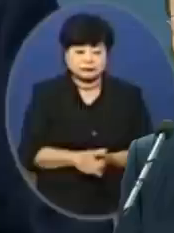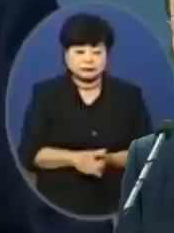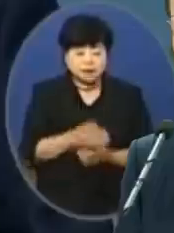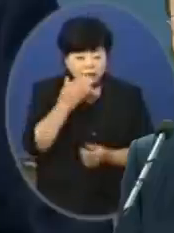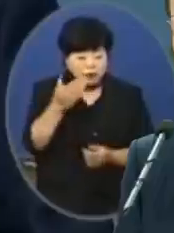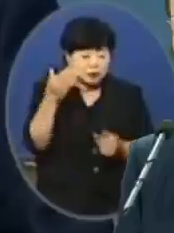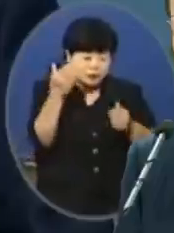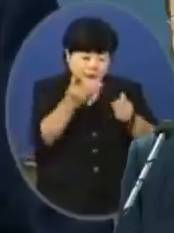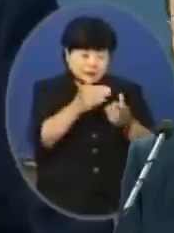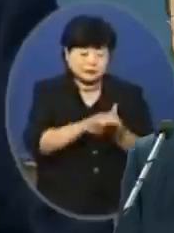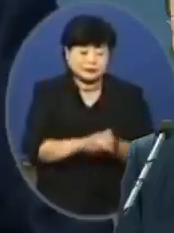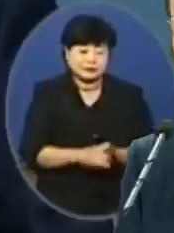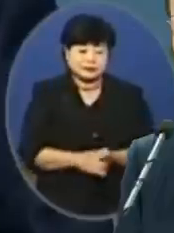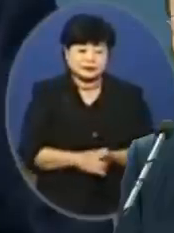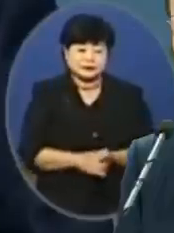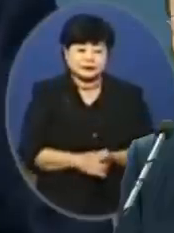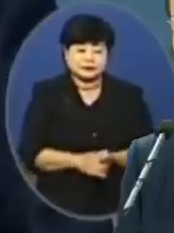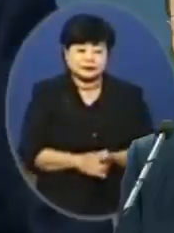여러분께서